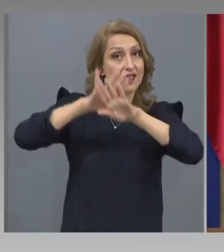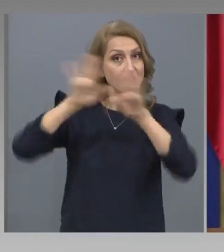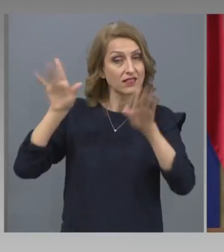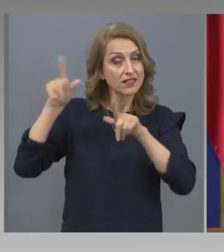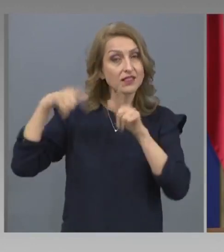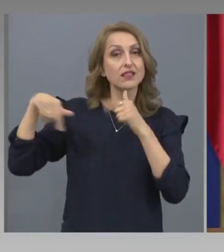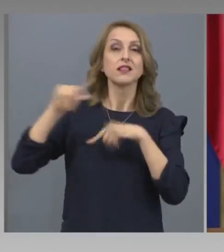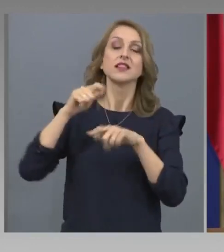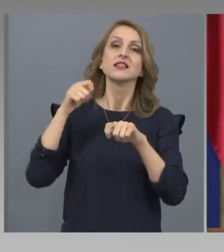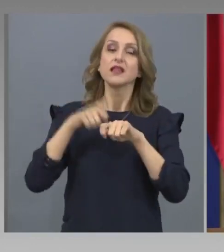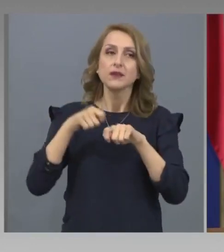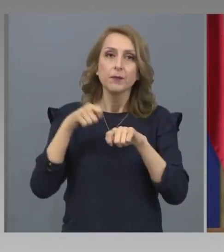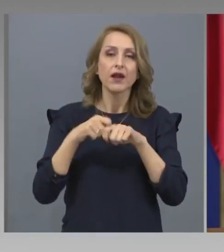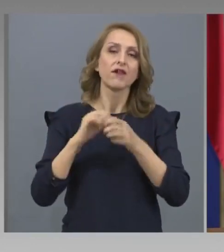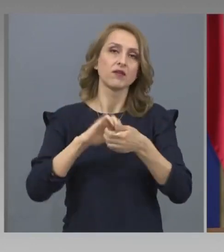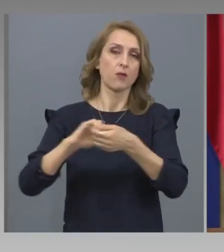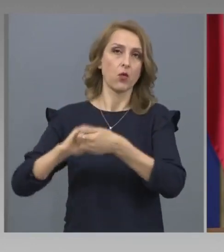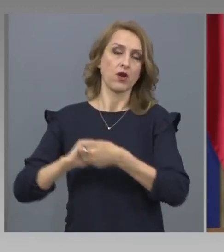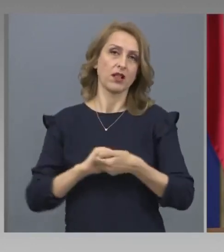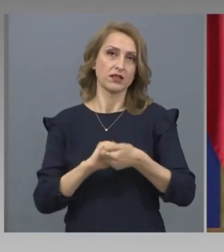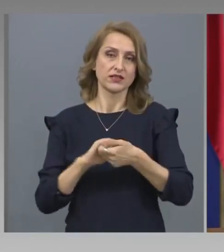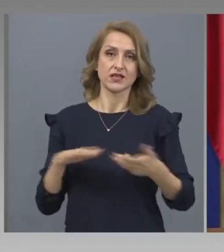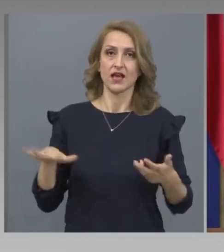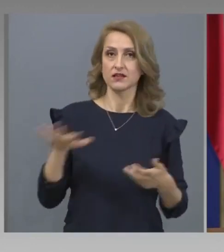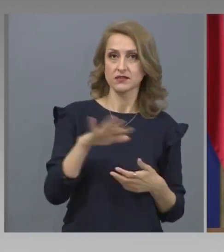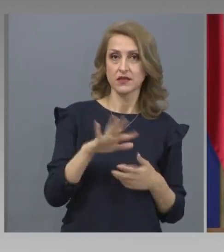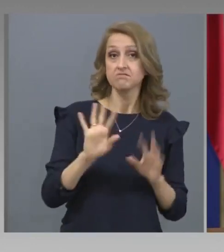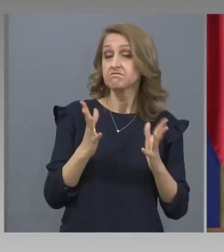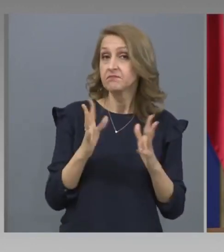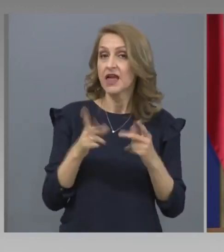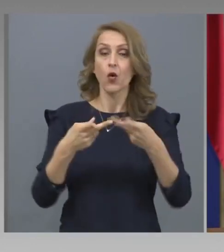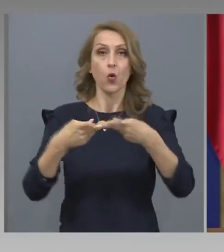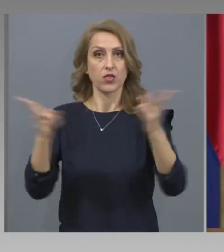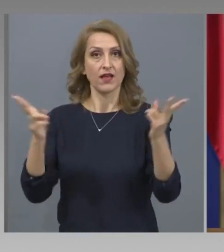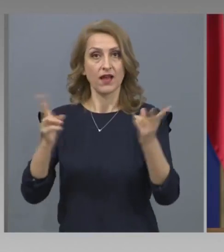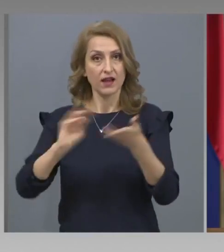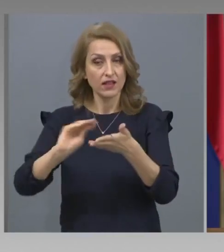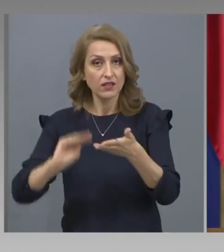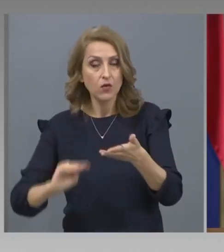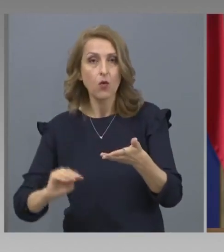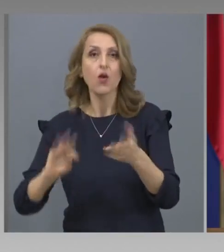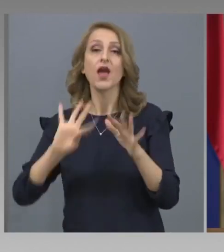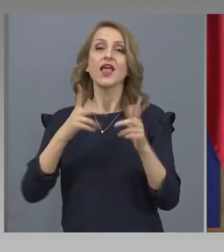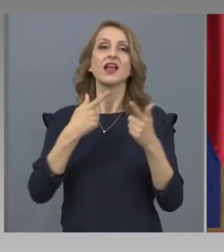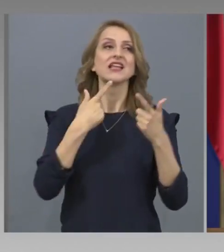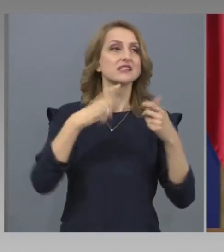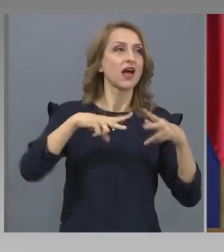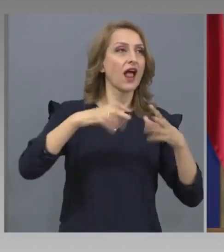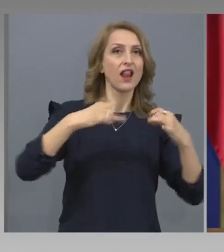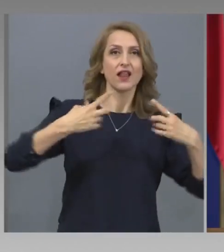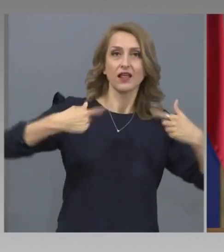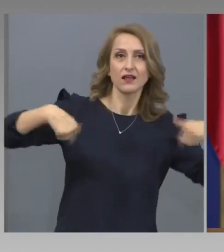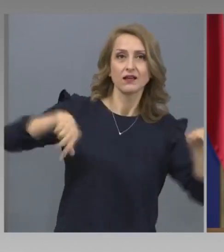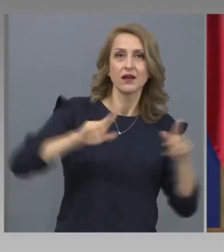да бъде създадена организация. Дали на открито, дали в зали, дал съм им да мислят,